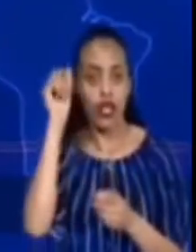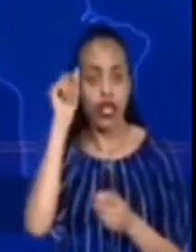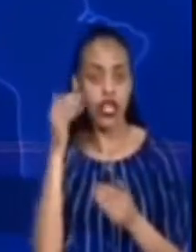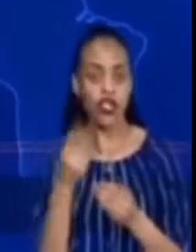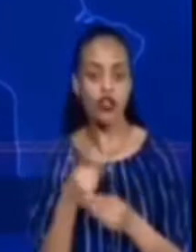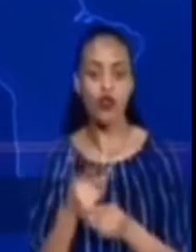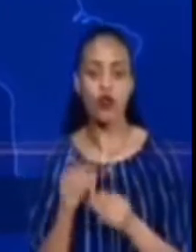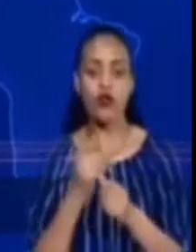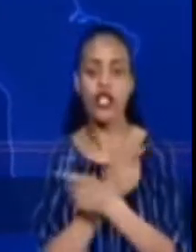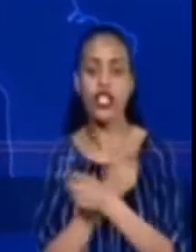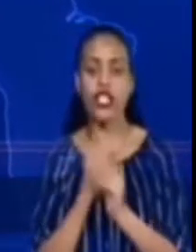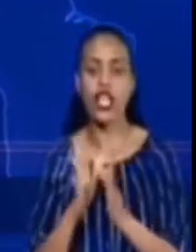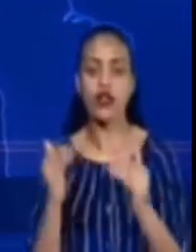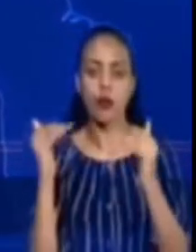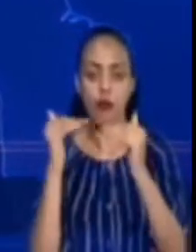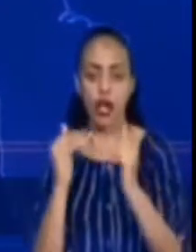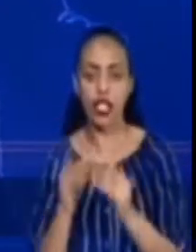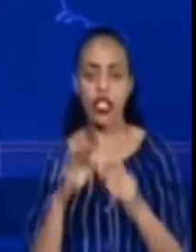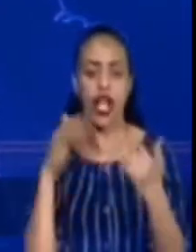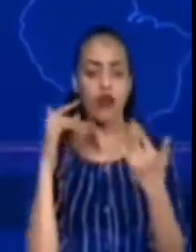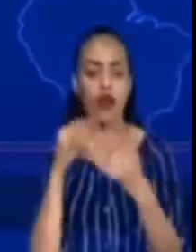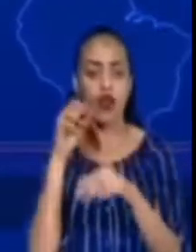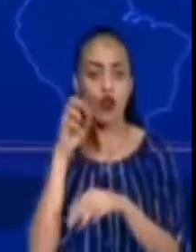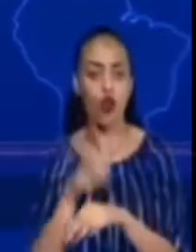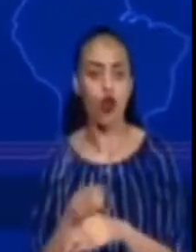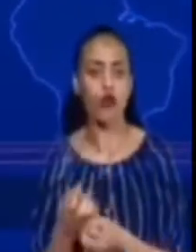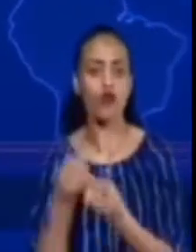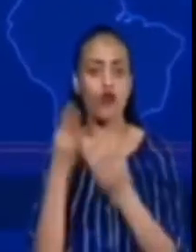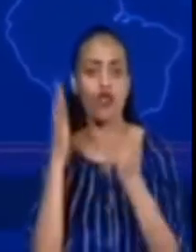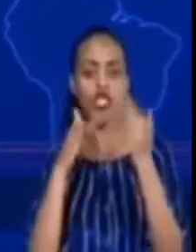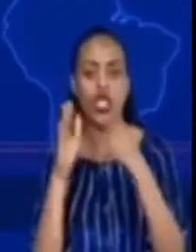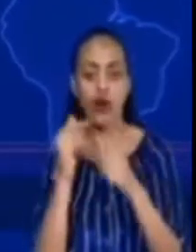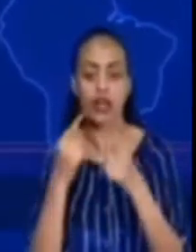ዛሬ ምን ሲል እንደነበረ ይሄው